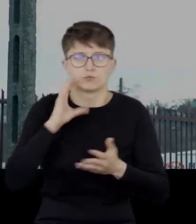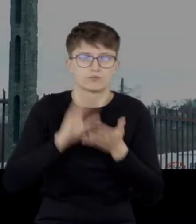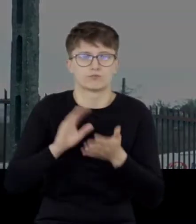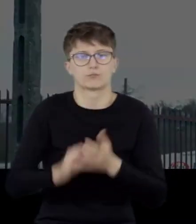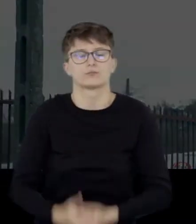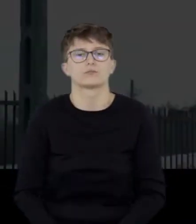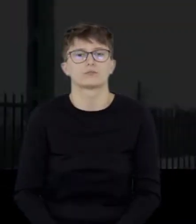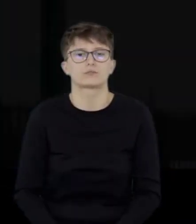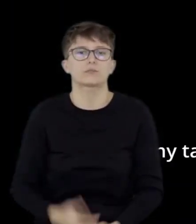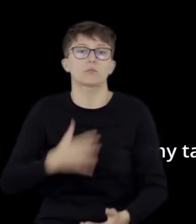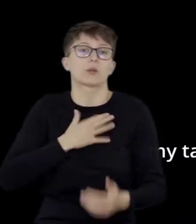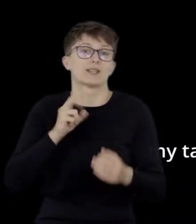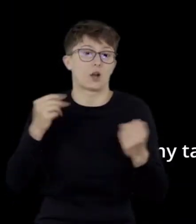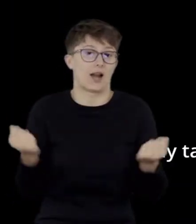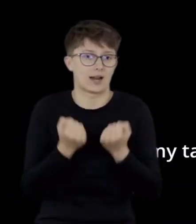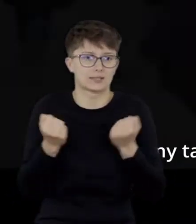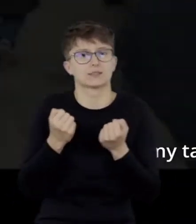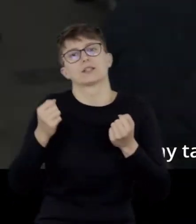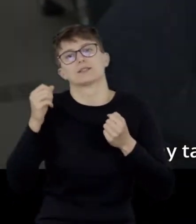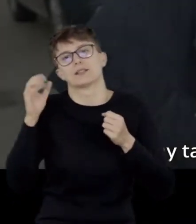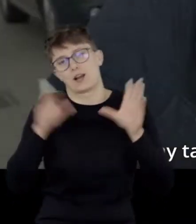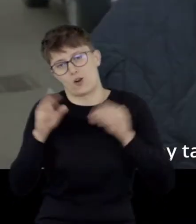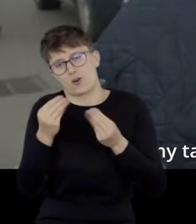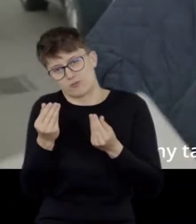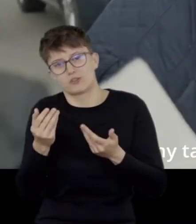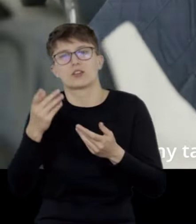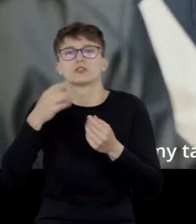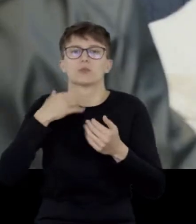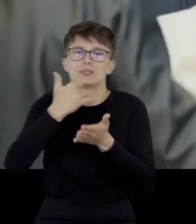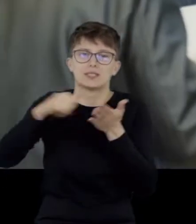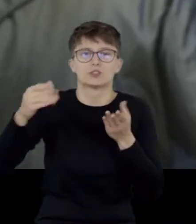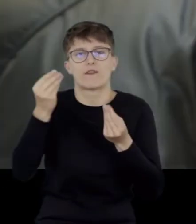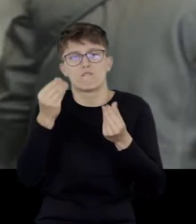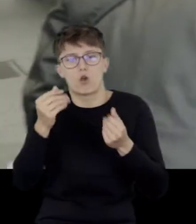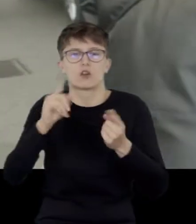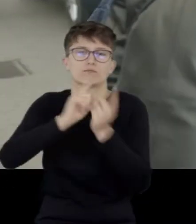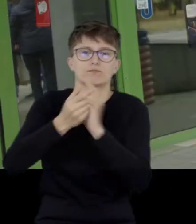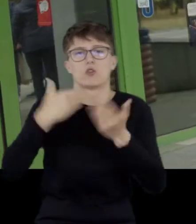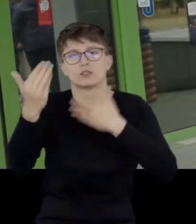jakby są w ich życiu. Mamy taką akcję ekologiczną, żeby zrezygnować z torem foliowych, rozdajemy torby